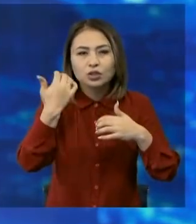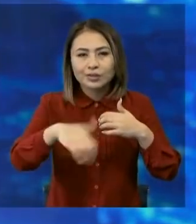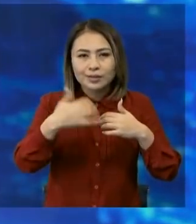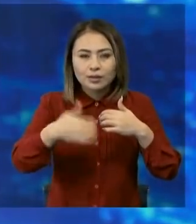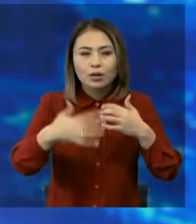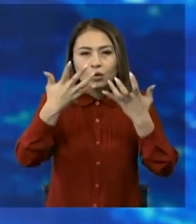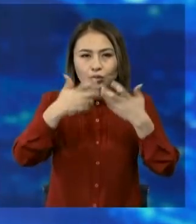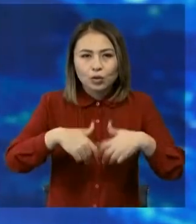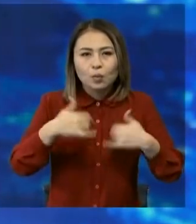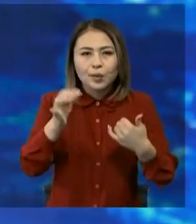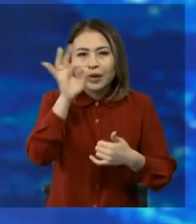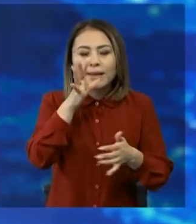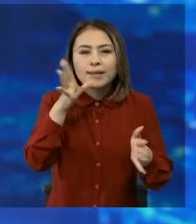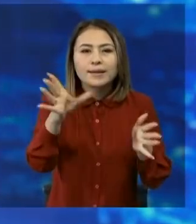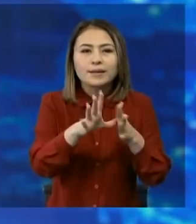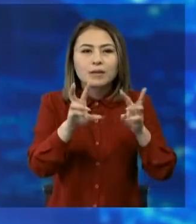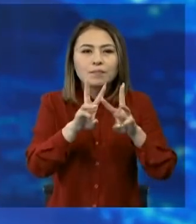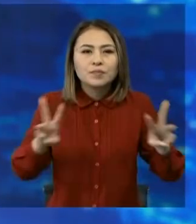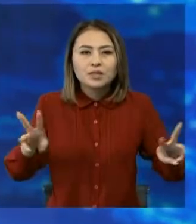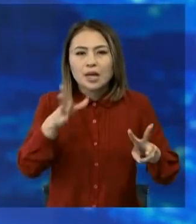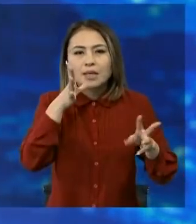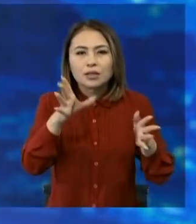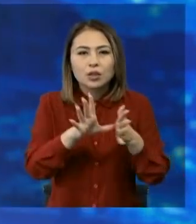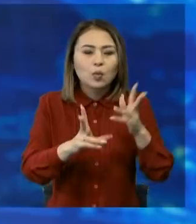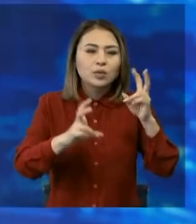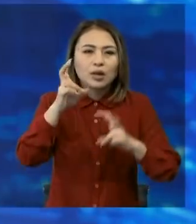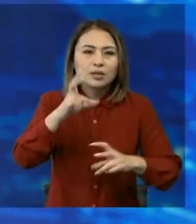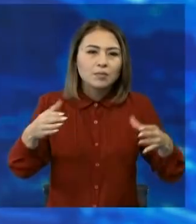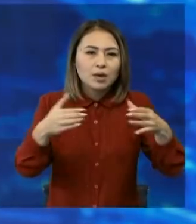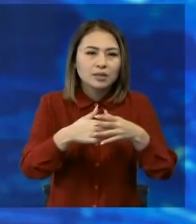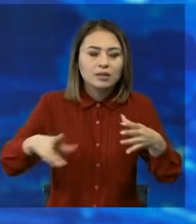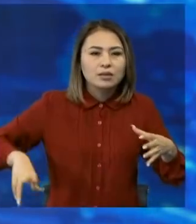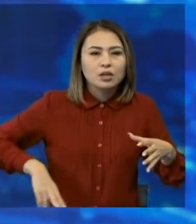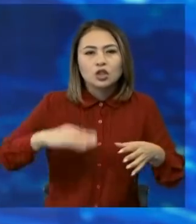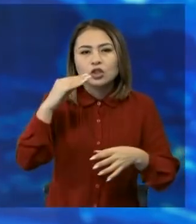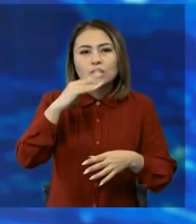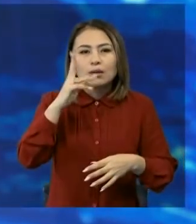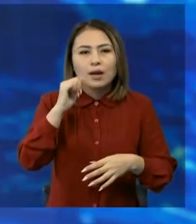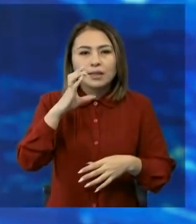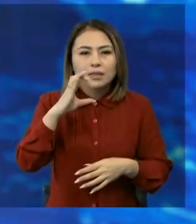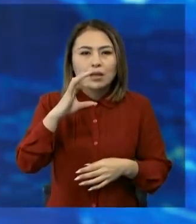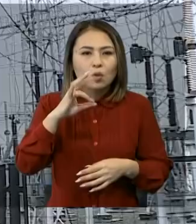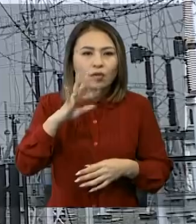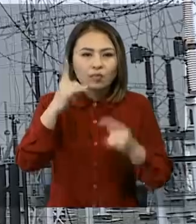осындай. Бұл туралы энергетика министрлігі атом энергетикасы және өнеркәсібі департаментінің директоры Жасұлан Қасенов